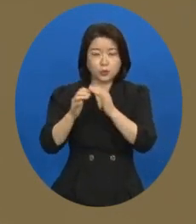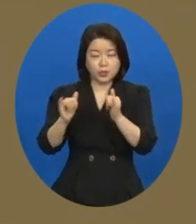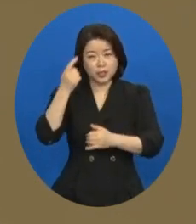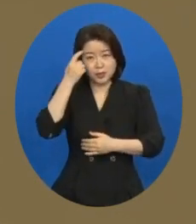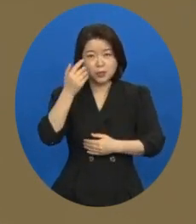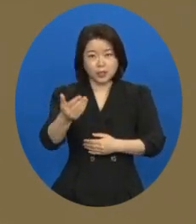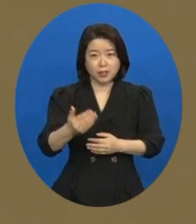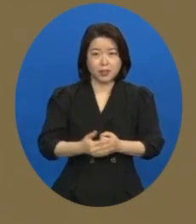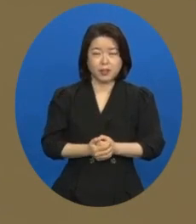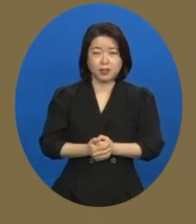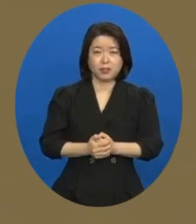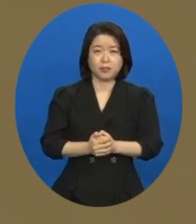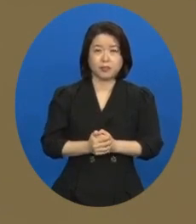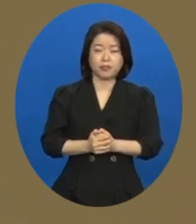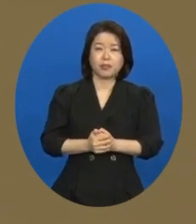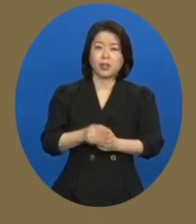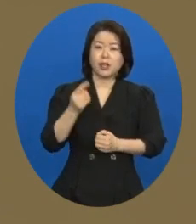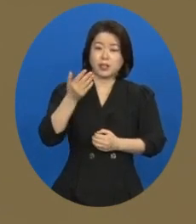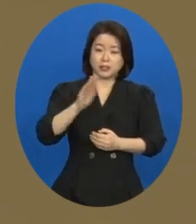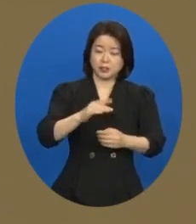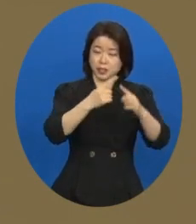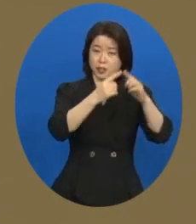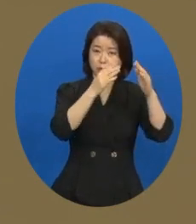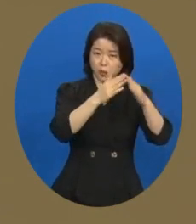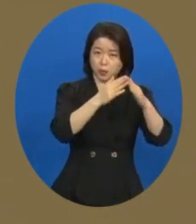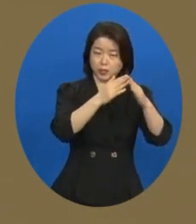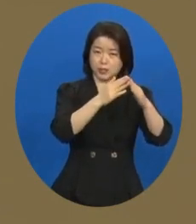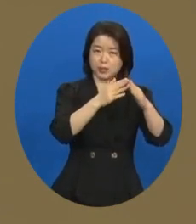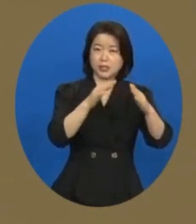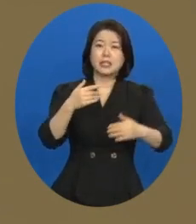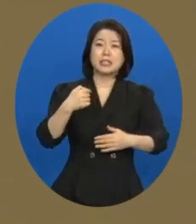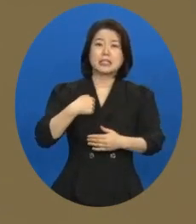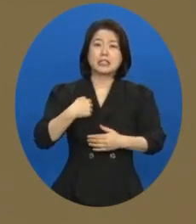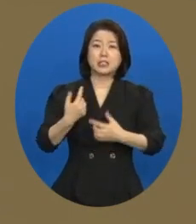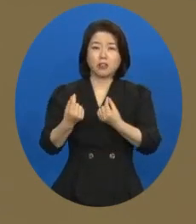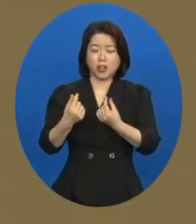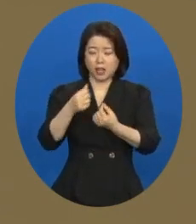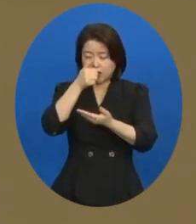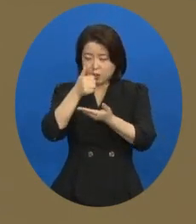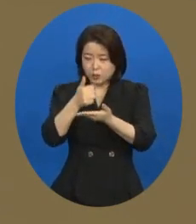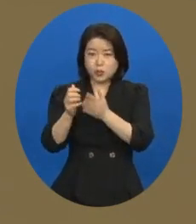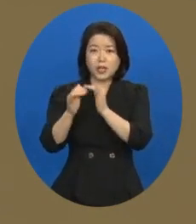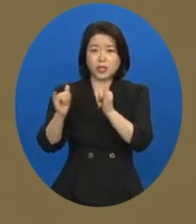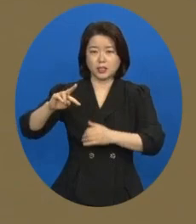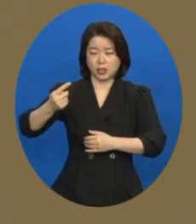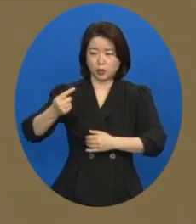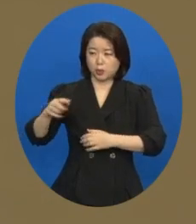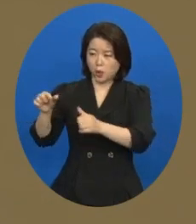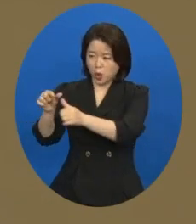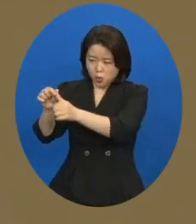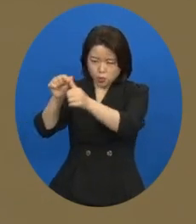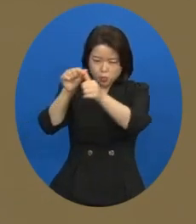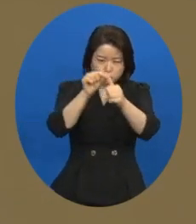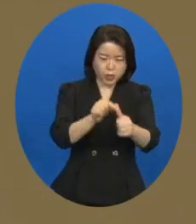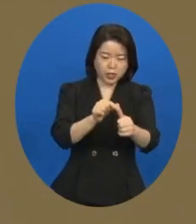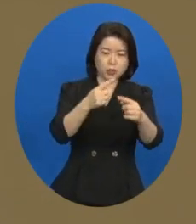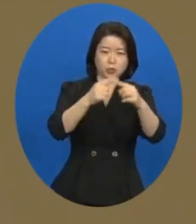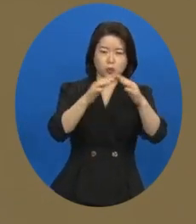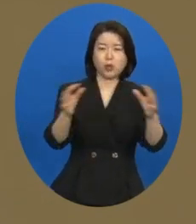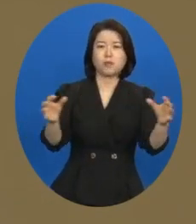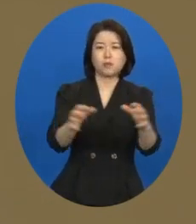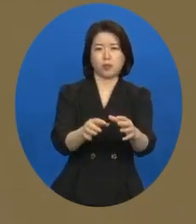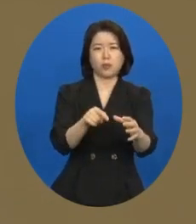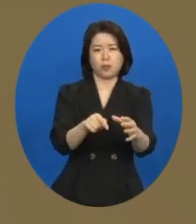죄인이겠습니까? 그런데 교회는 바로 그런 사람이라도 구원해내는 곳이 교회인